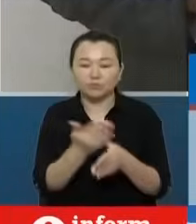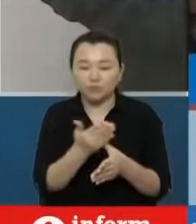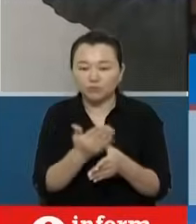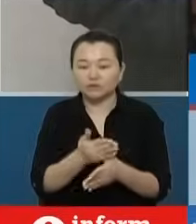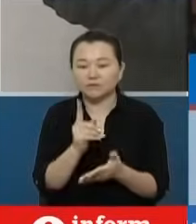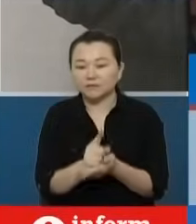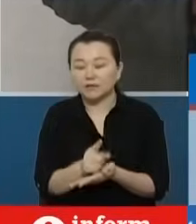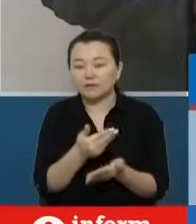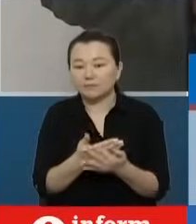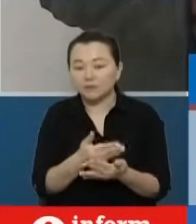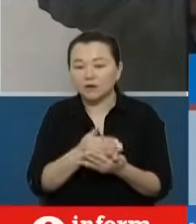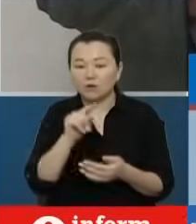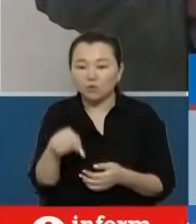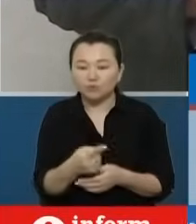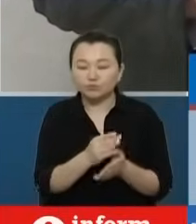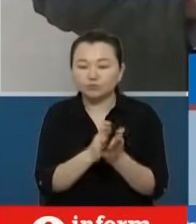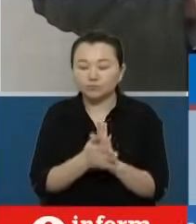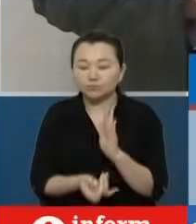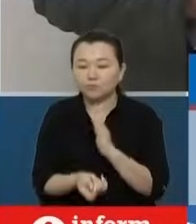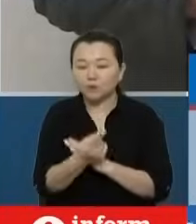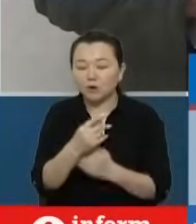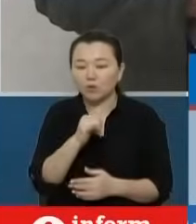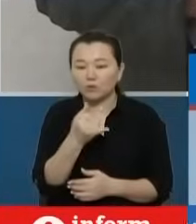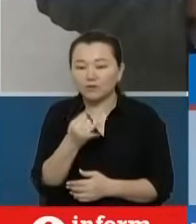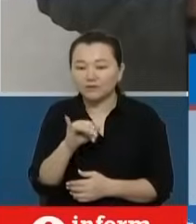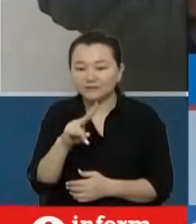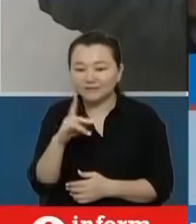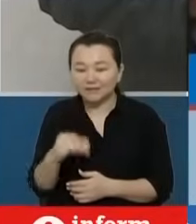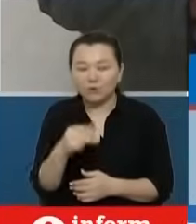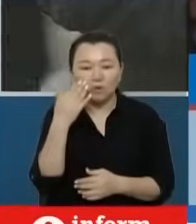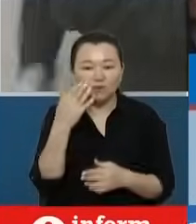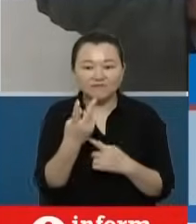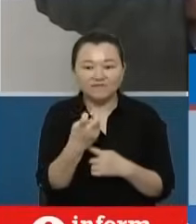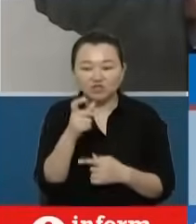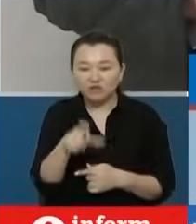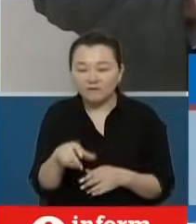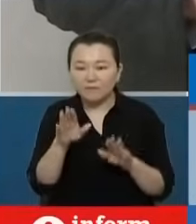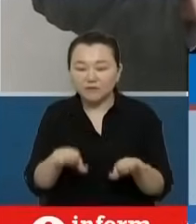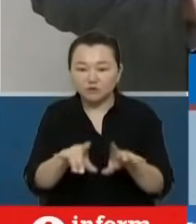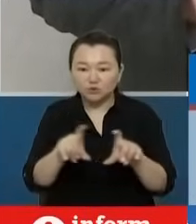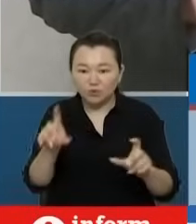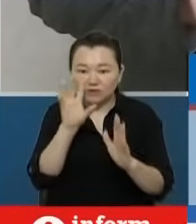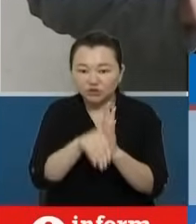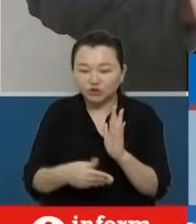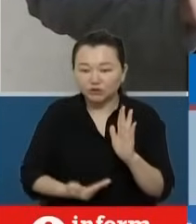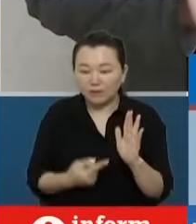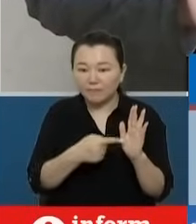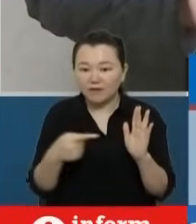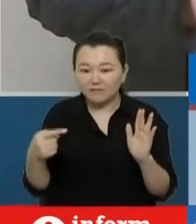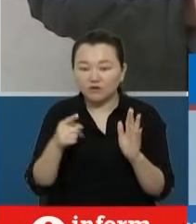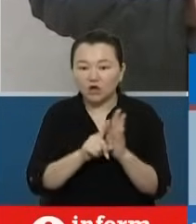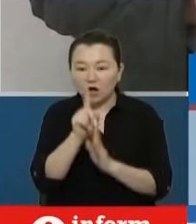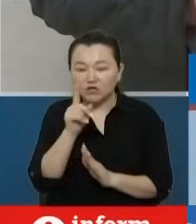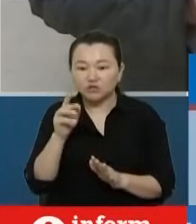помощь. Особенно острая ситуация возникла в Уилском районе. Около 200 человек укрылись в местной школе, но первый этаж начало топить.